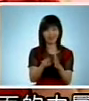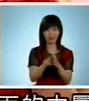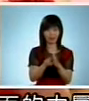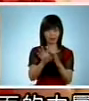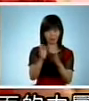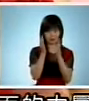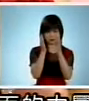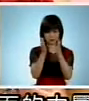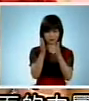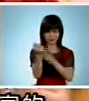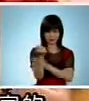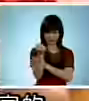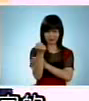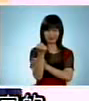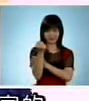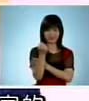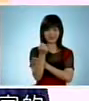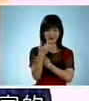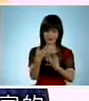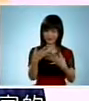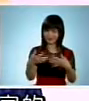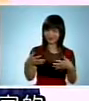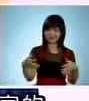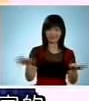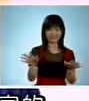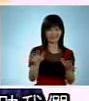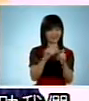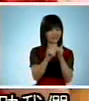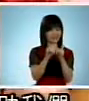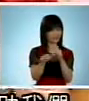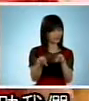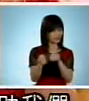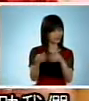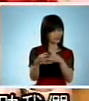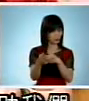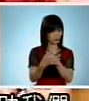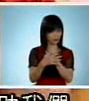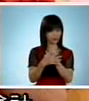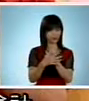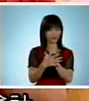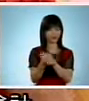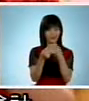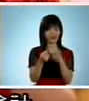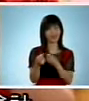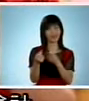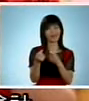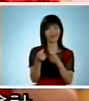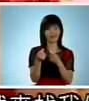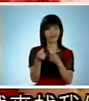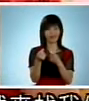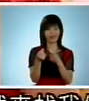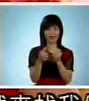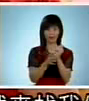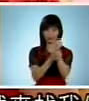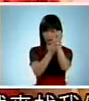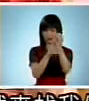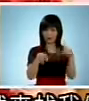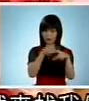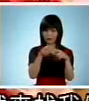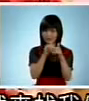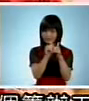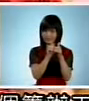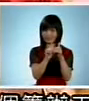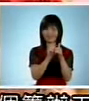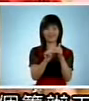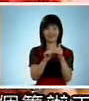就会有一种正面的力量，就是很多大家的社会资源来帮助我们。比如说福伦社哈、啊，他们就有一天突然来